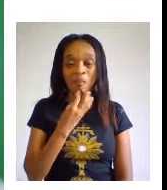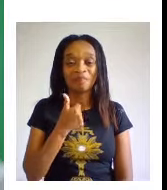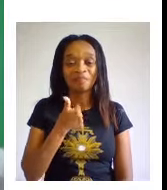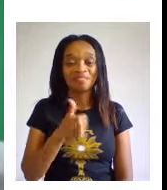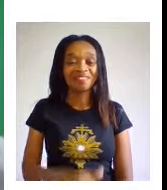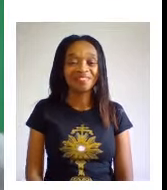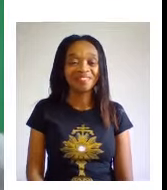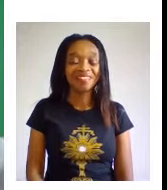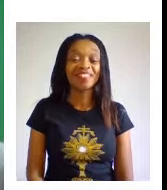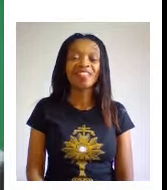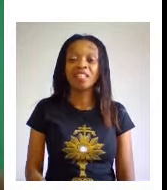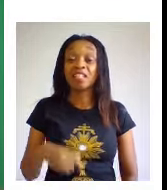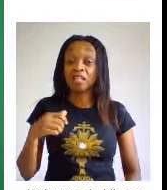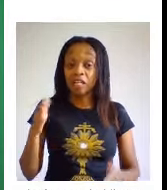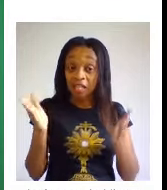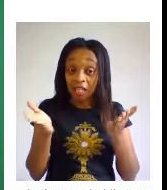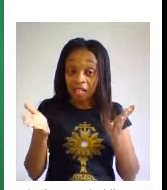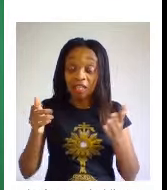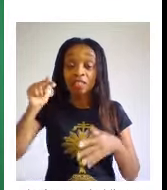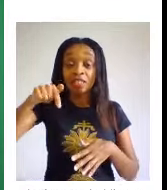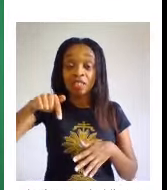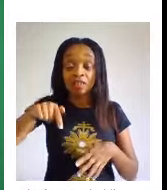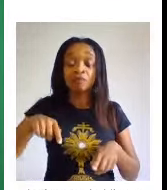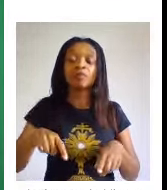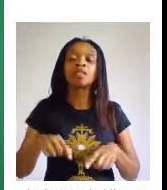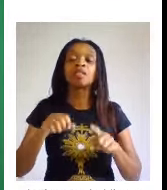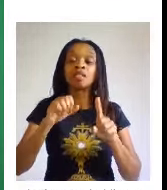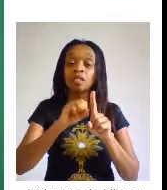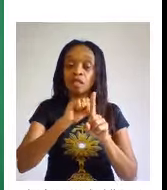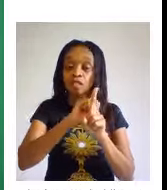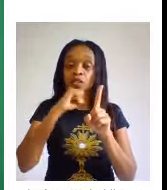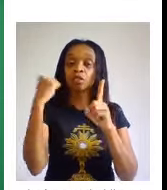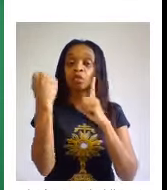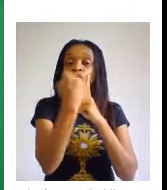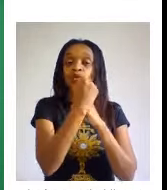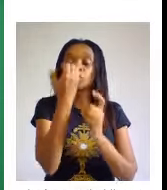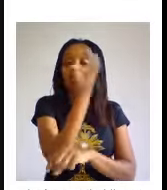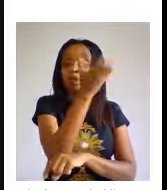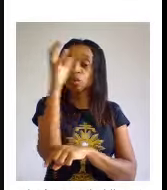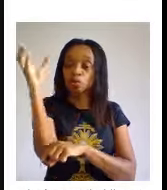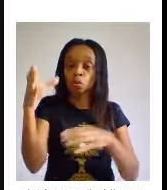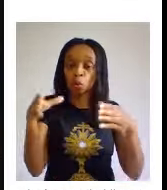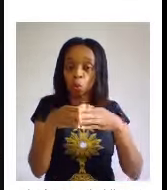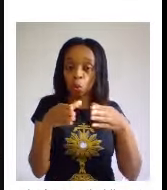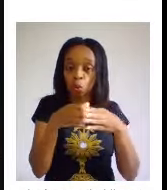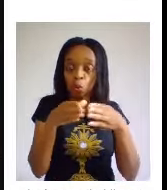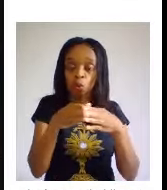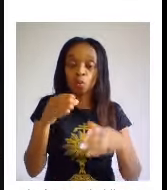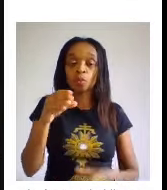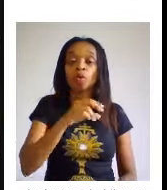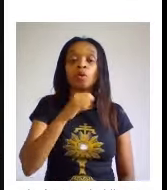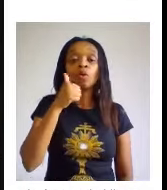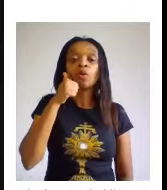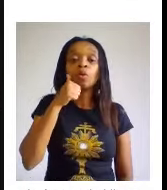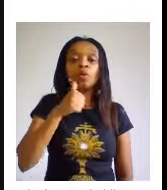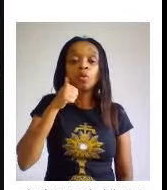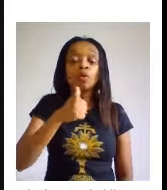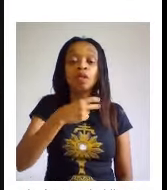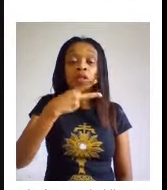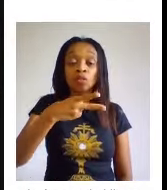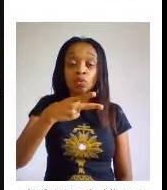Muito bem. Gente, quem está aqui na live também da Comissão Socioambiental é a Tânia e a